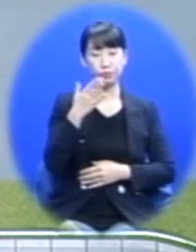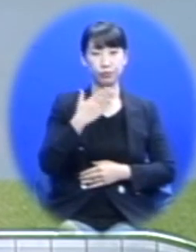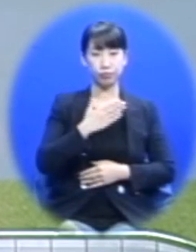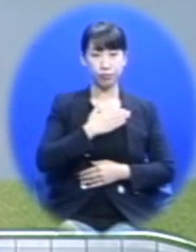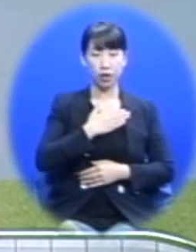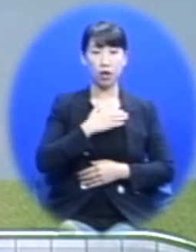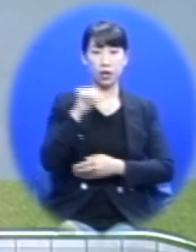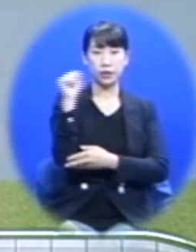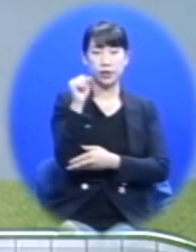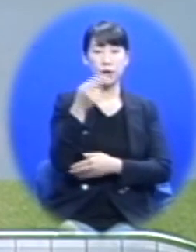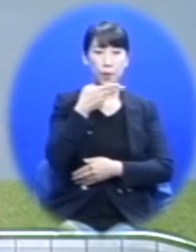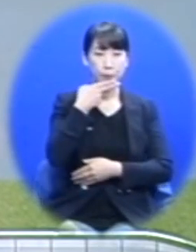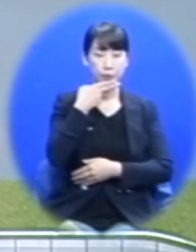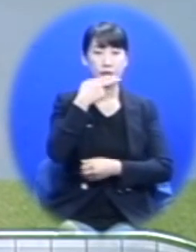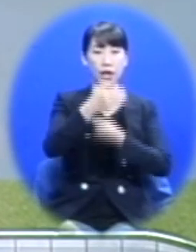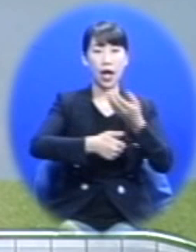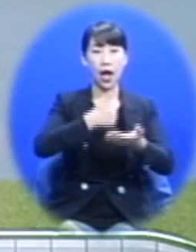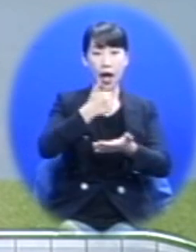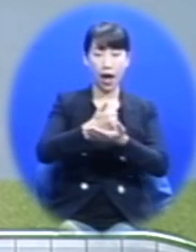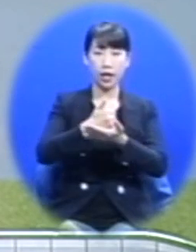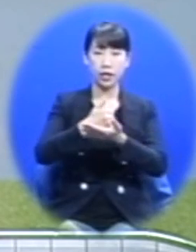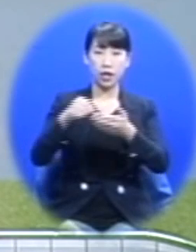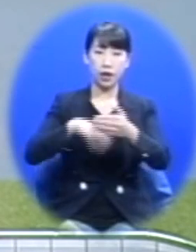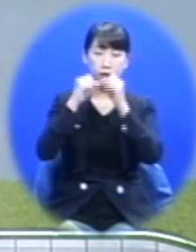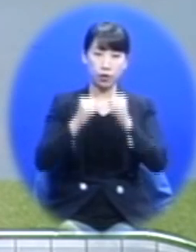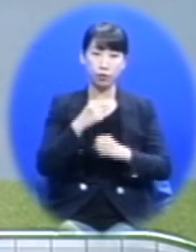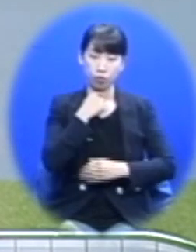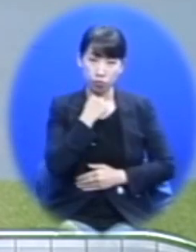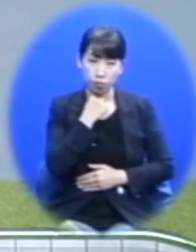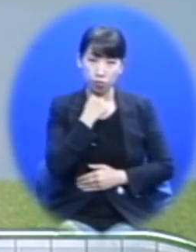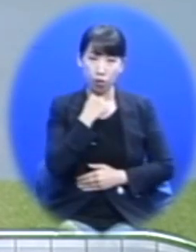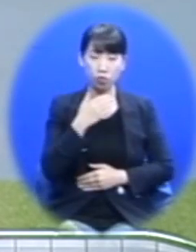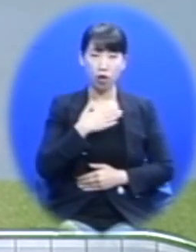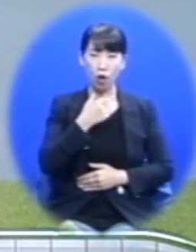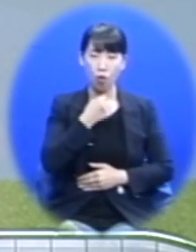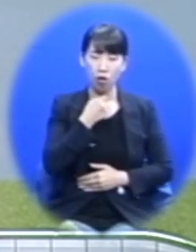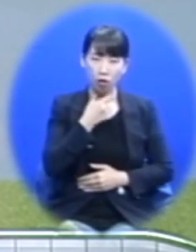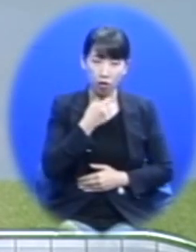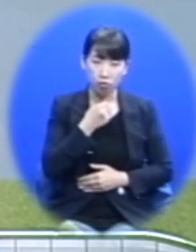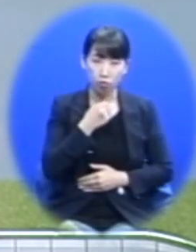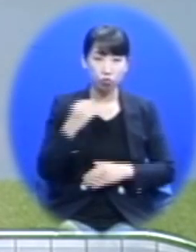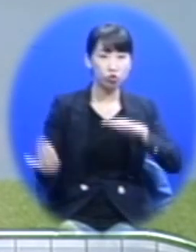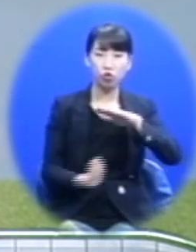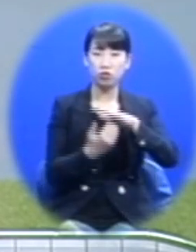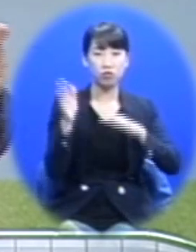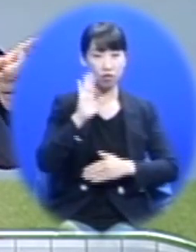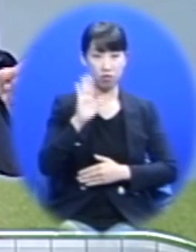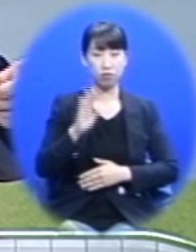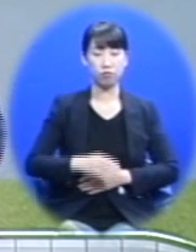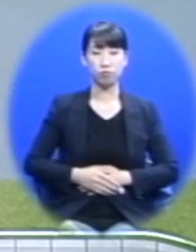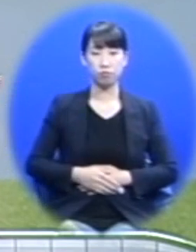않는 하나님 안에 있고 싶어도 그렇다고 내가 마음에 소원한다고 되는 것도 아니에요. 그렇지만